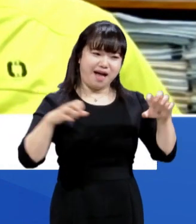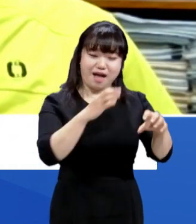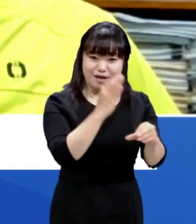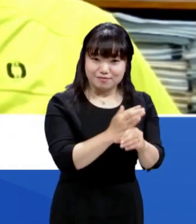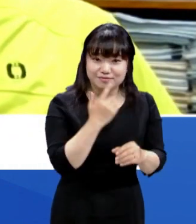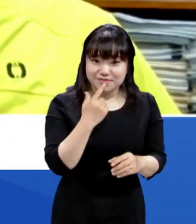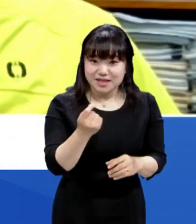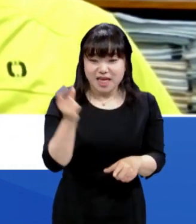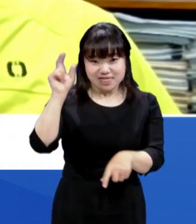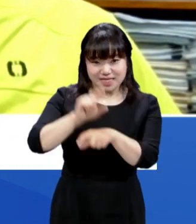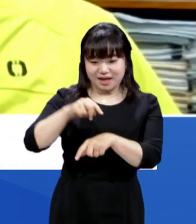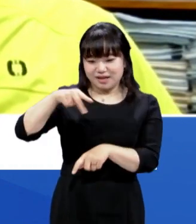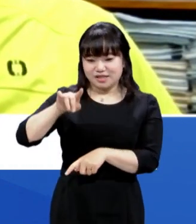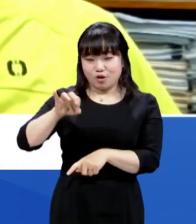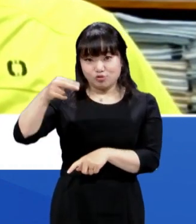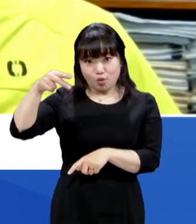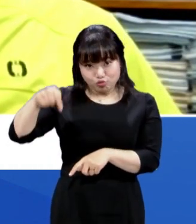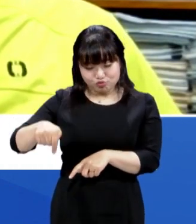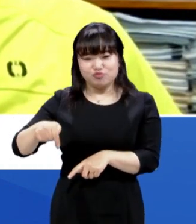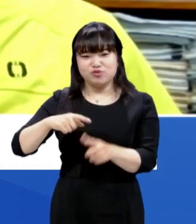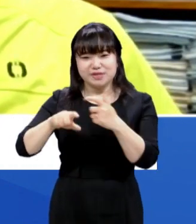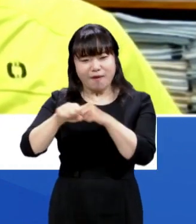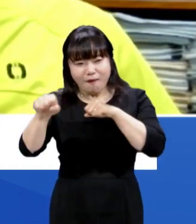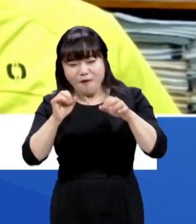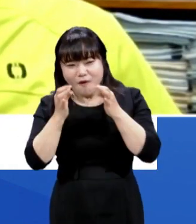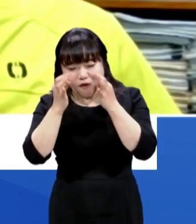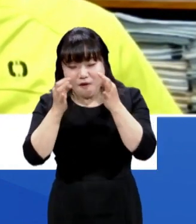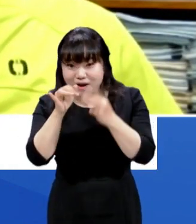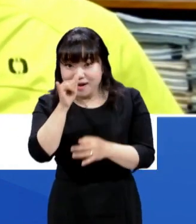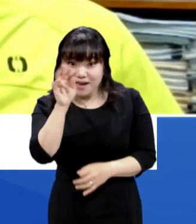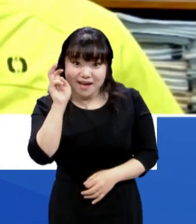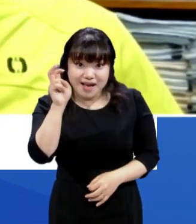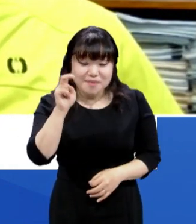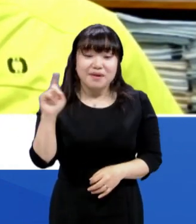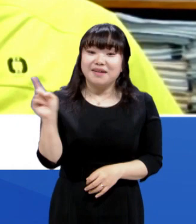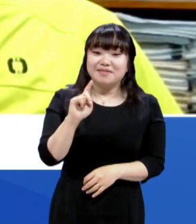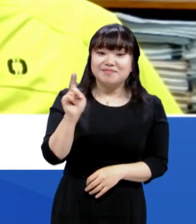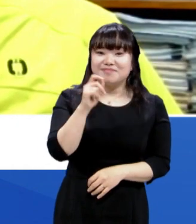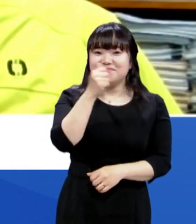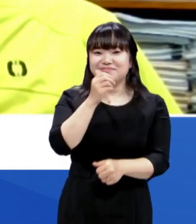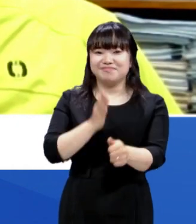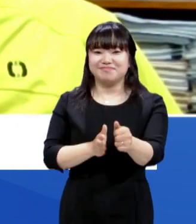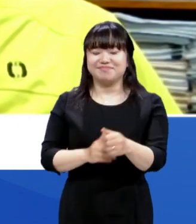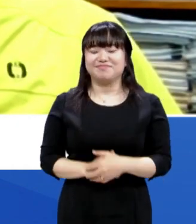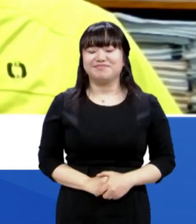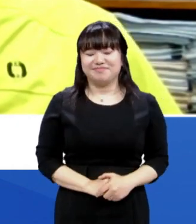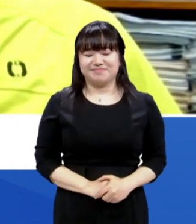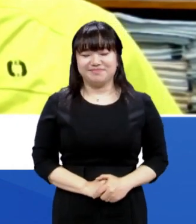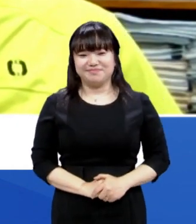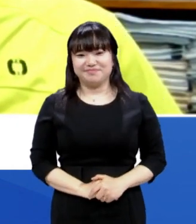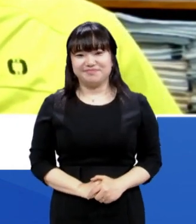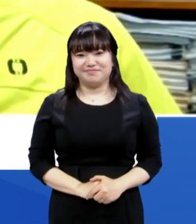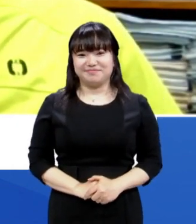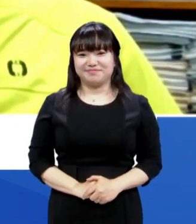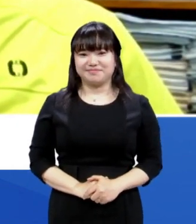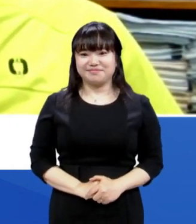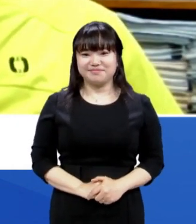발 빠르게 움직이며 뭔가 하고 있을 때 탑니다 어떤 문 행정을 펼치고 있는지 설명을 좀 해주시죠